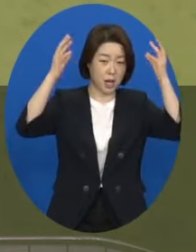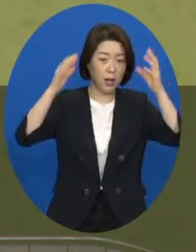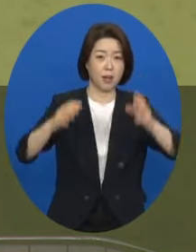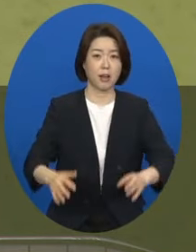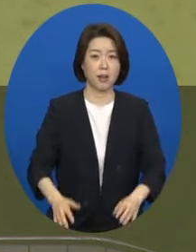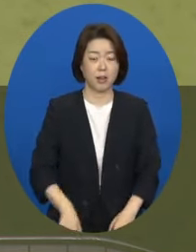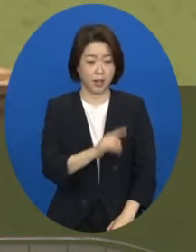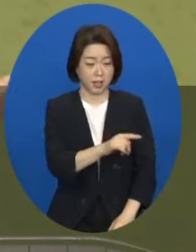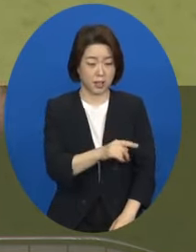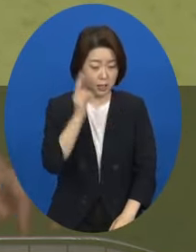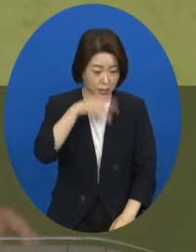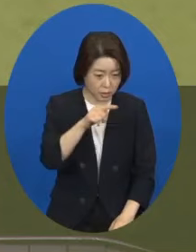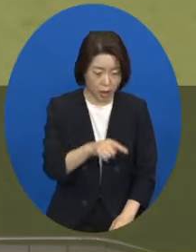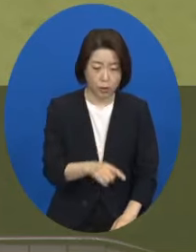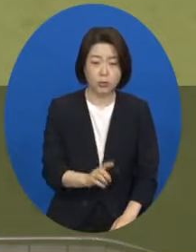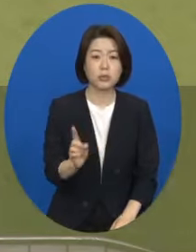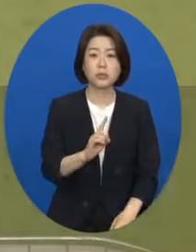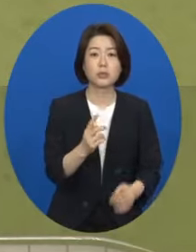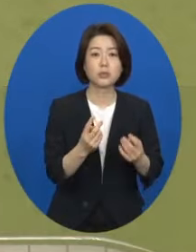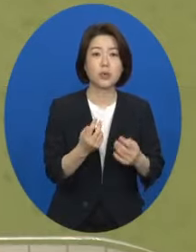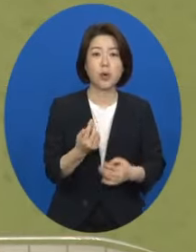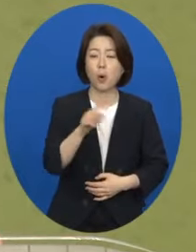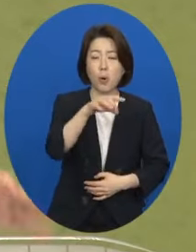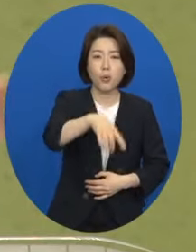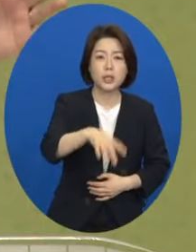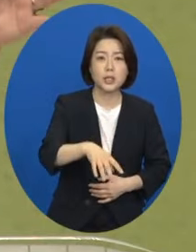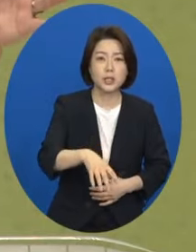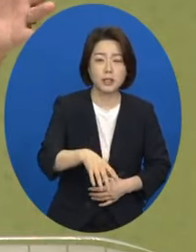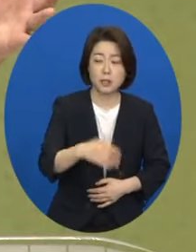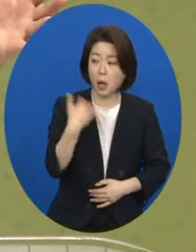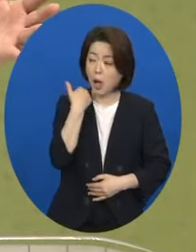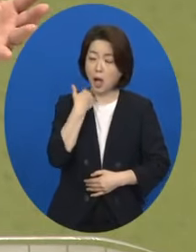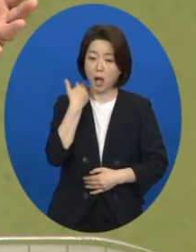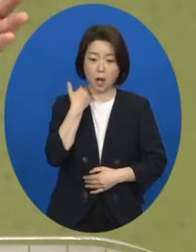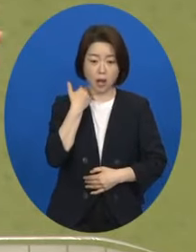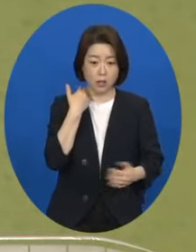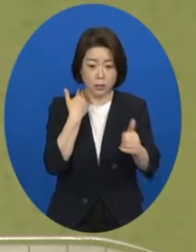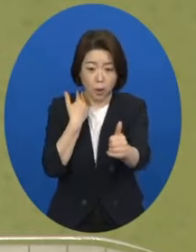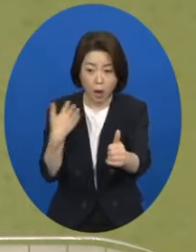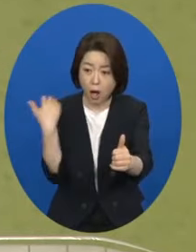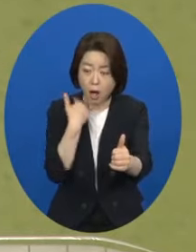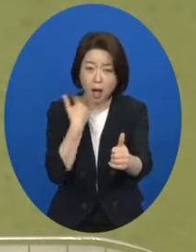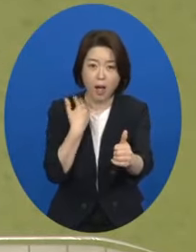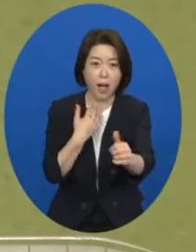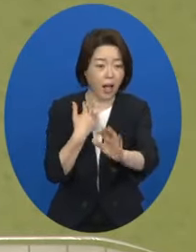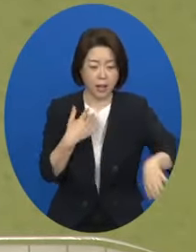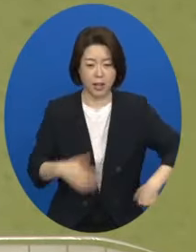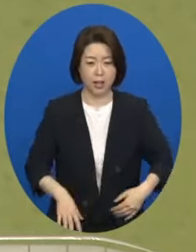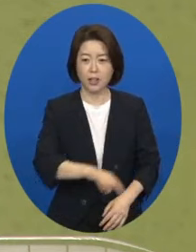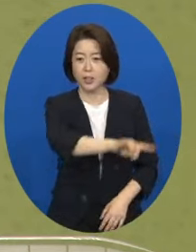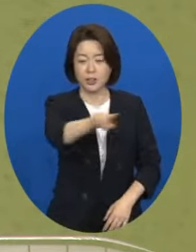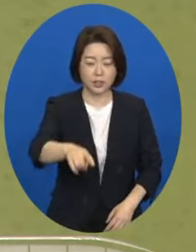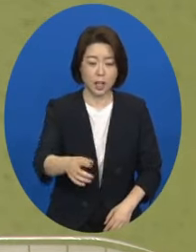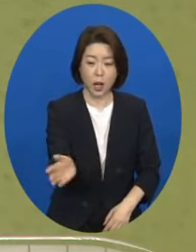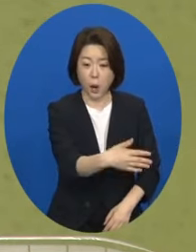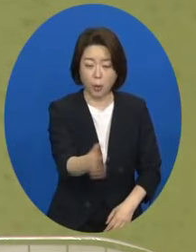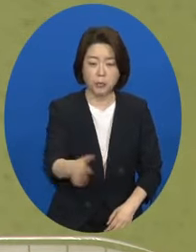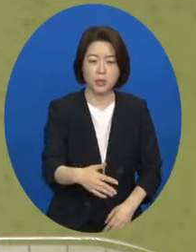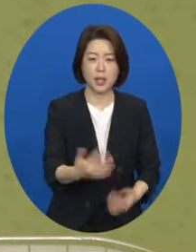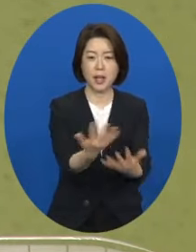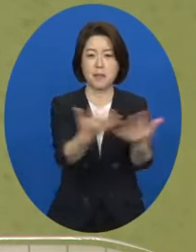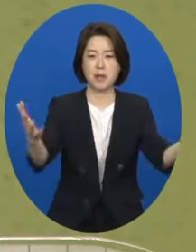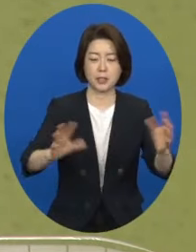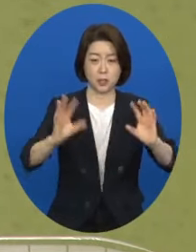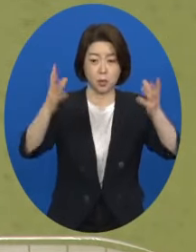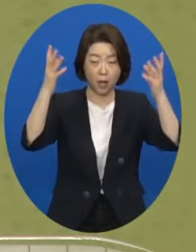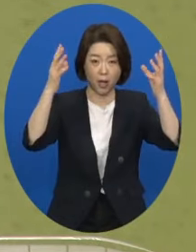사울은 어디 있었습니까? 없어요. 또 사울은, 아, 야 사울 어디 있어? 없는데요. 아, 사울이 없는데 자기네끼리 지금 막 박수 치고 있는 거야. 그래